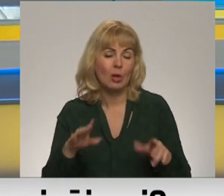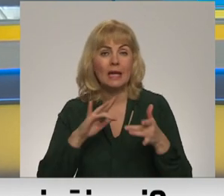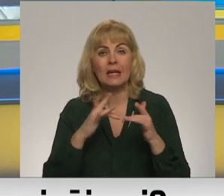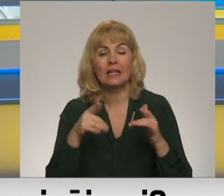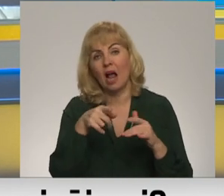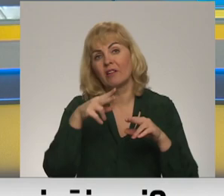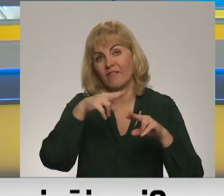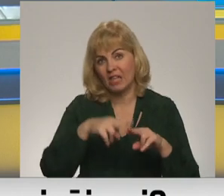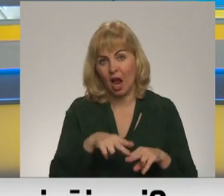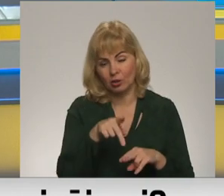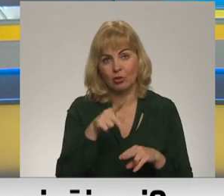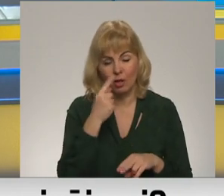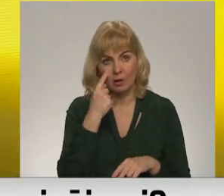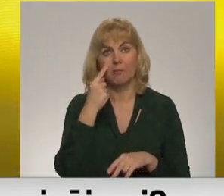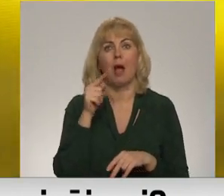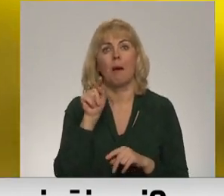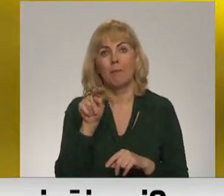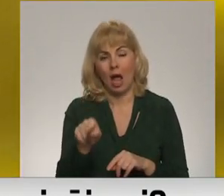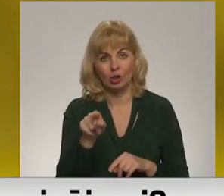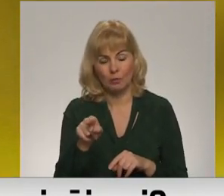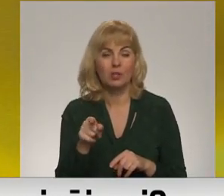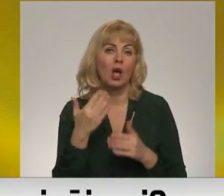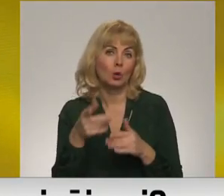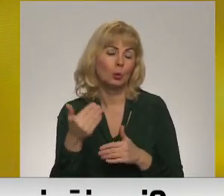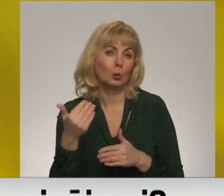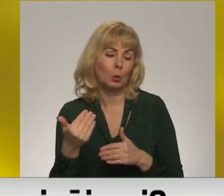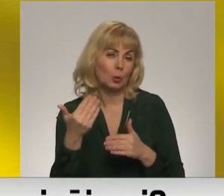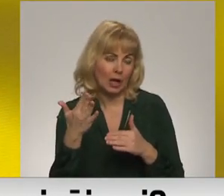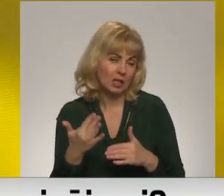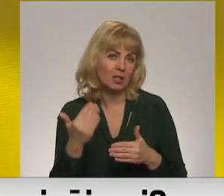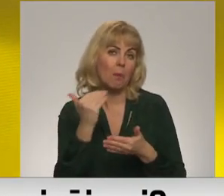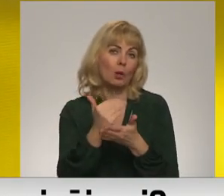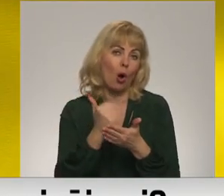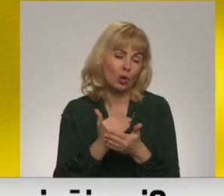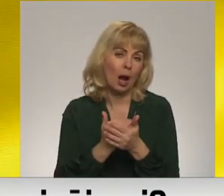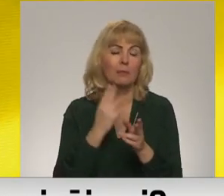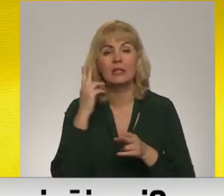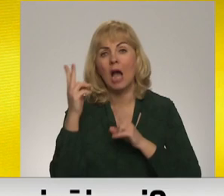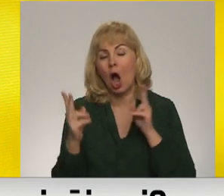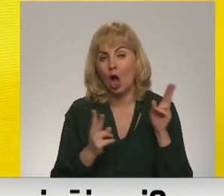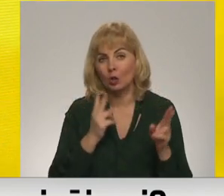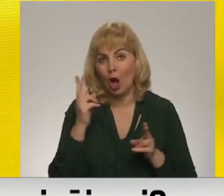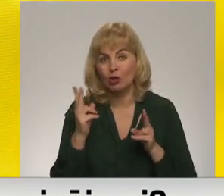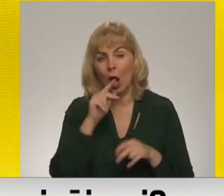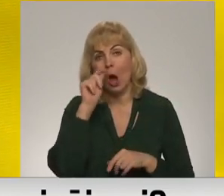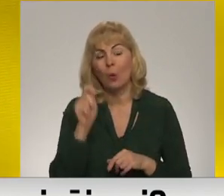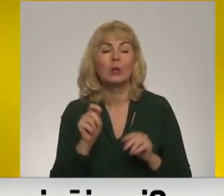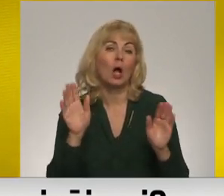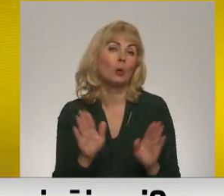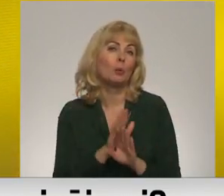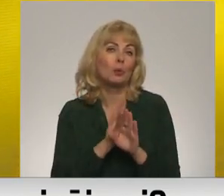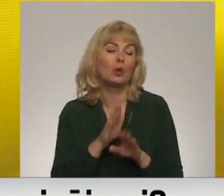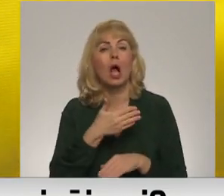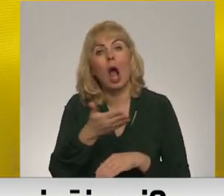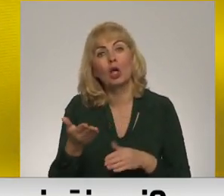interneta vietnes. Tās ir tās pamanāmākās akcijas. Krievijas kanālos ir skanējusi ukraiņu mūzika. Kā